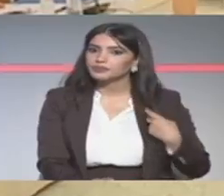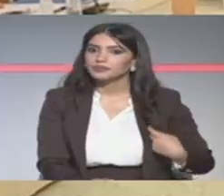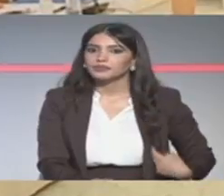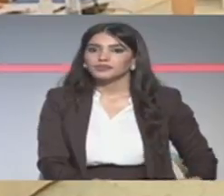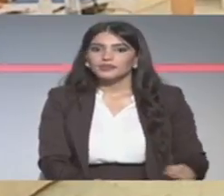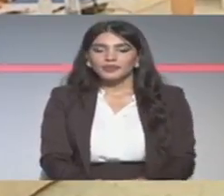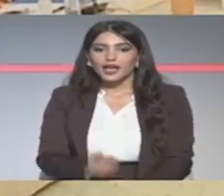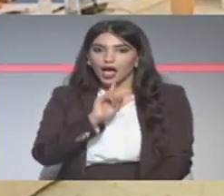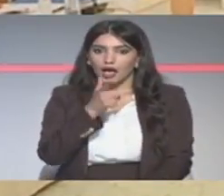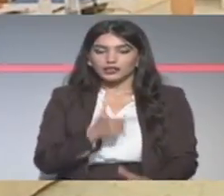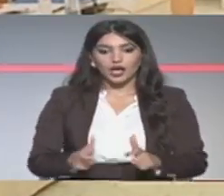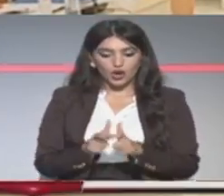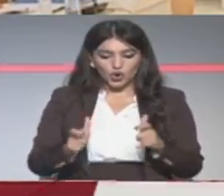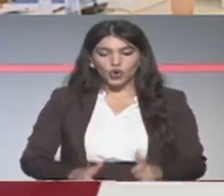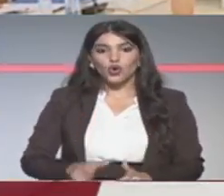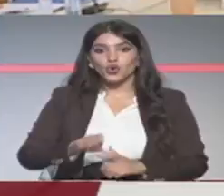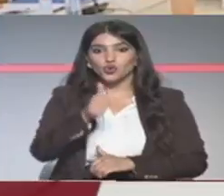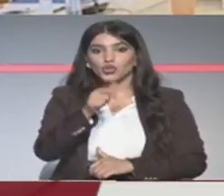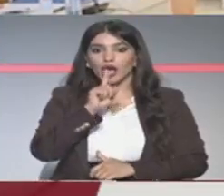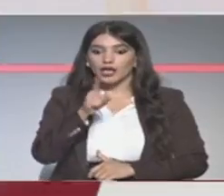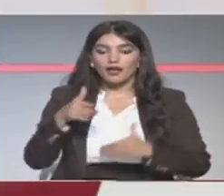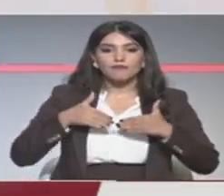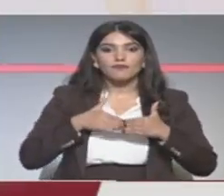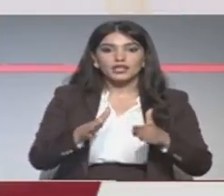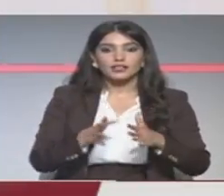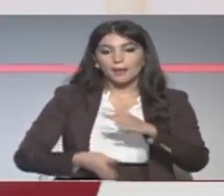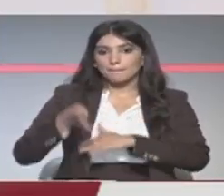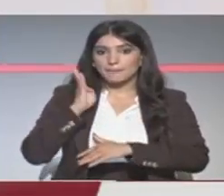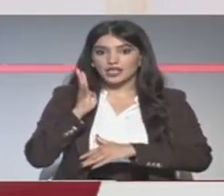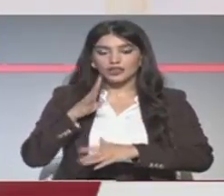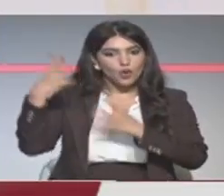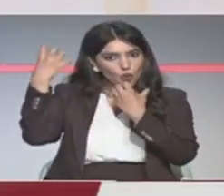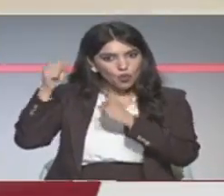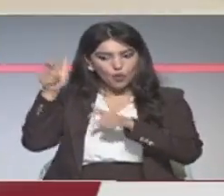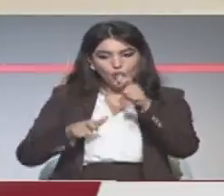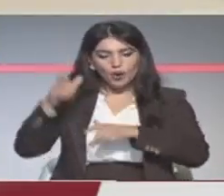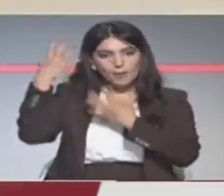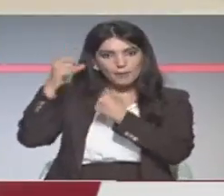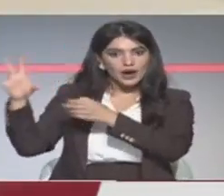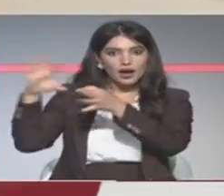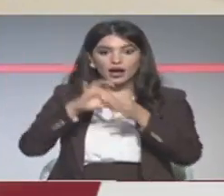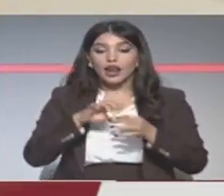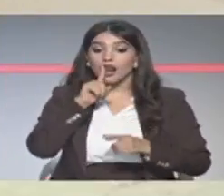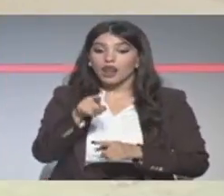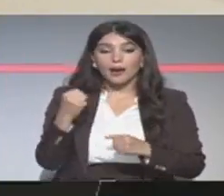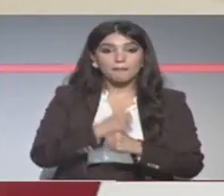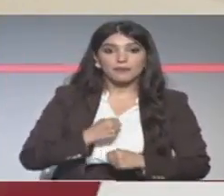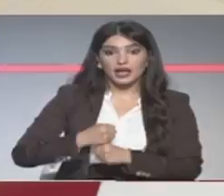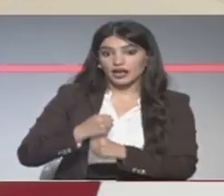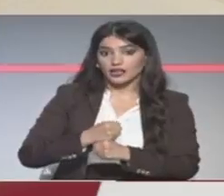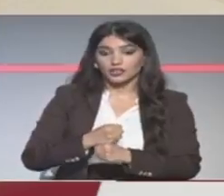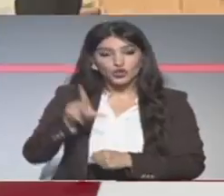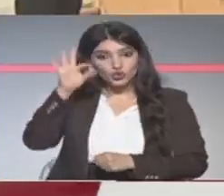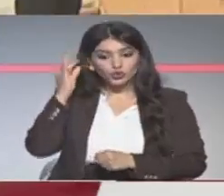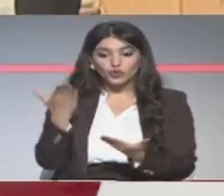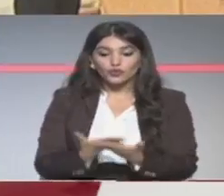أكد رئيس الحكومة خلال افتتاح الندوة السنوية لرؤساء البعثات الدبلوماسية والدائمة والقنصلية، أكد العمل على تنمية دور تونس في